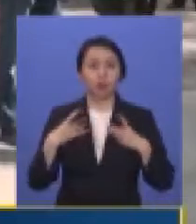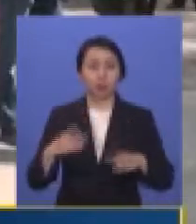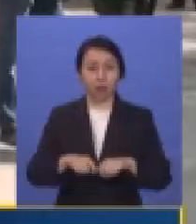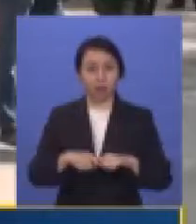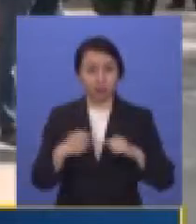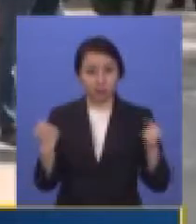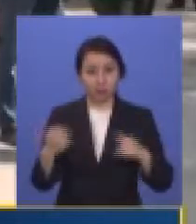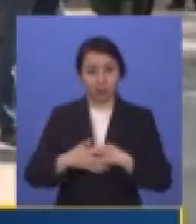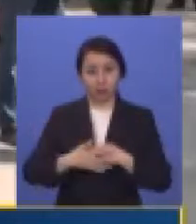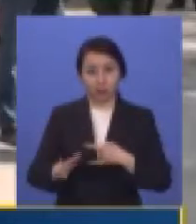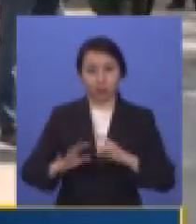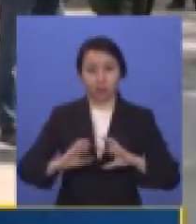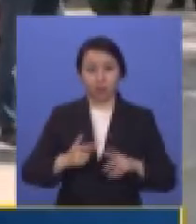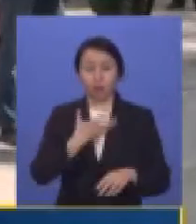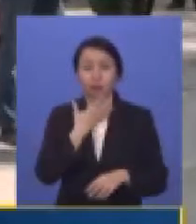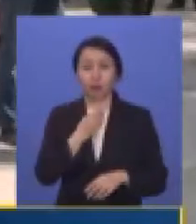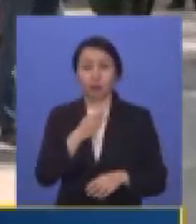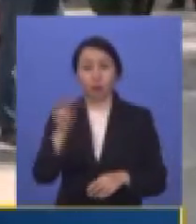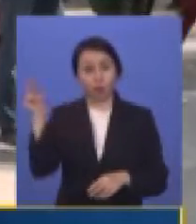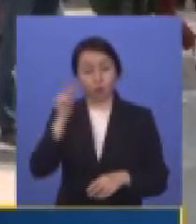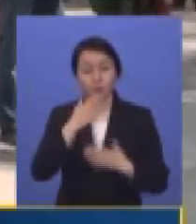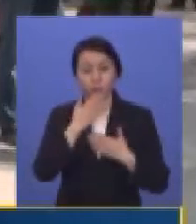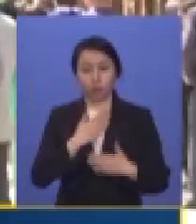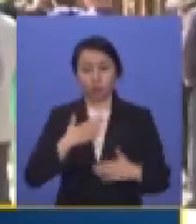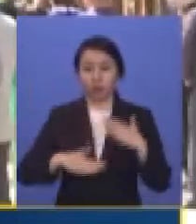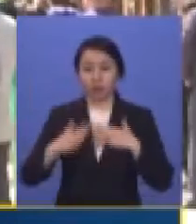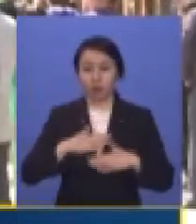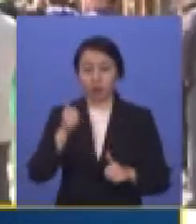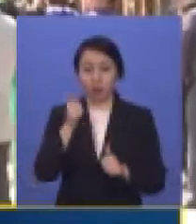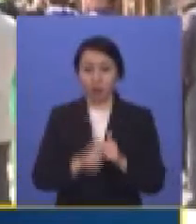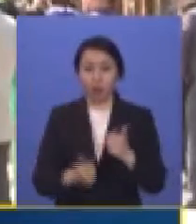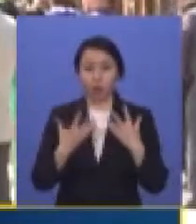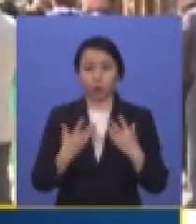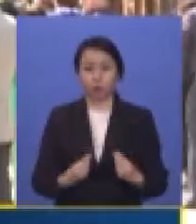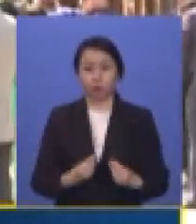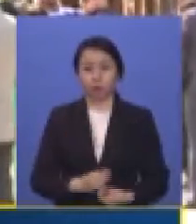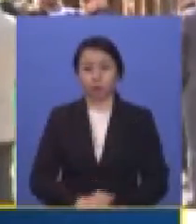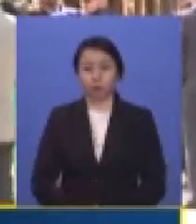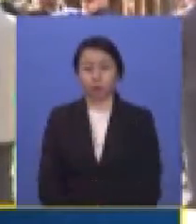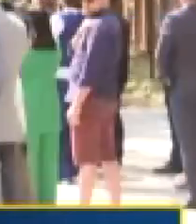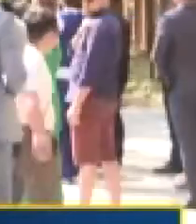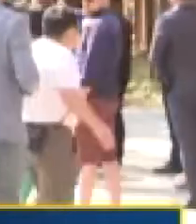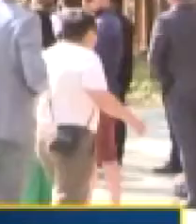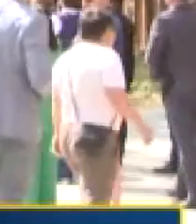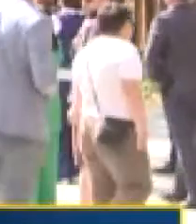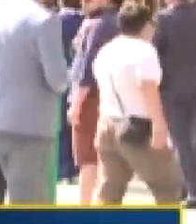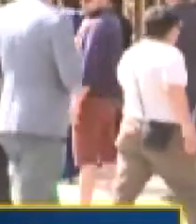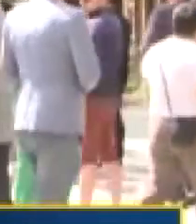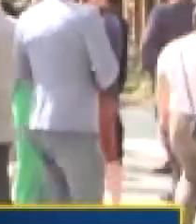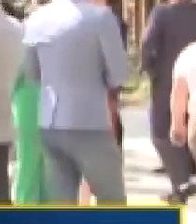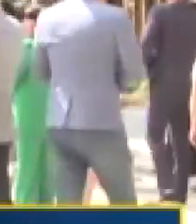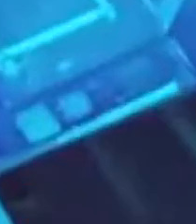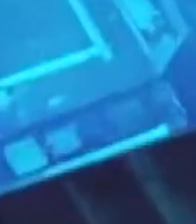открывают заветные двери в мир прекрасного, учат любить и радоваться каждому дню. Наталья Итова, Адиль Нуржанов, служба новостей.